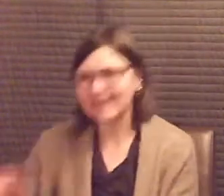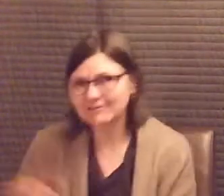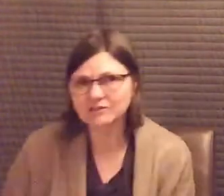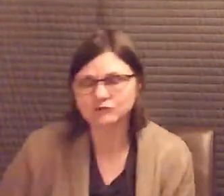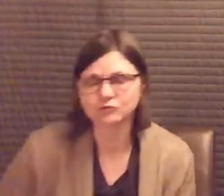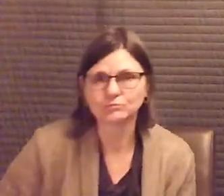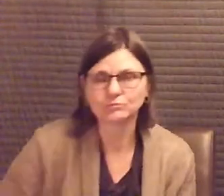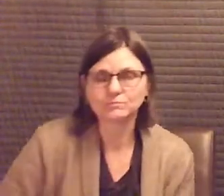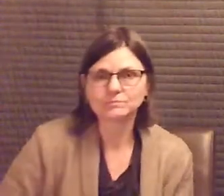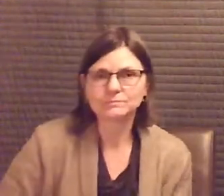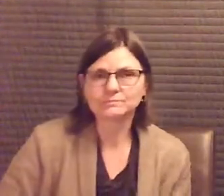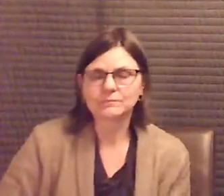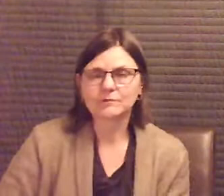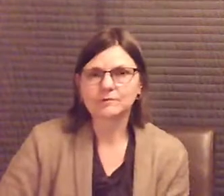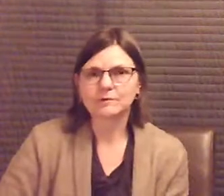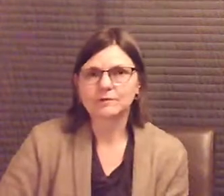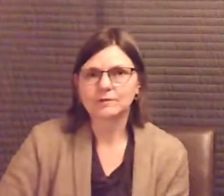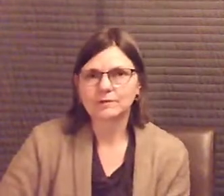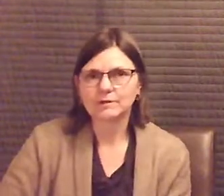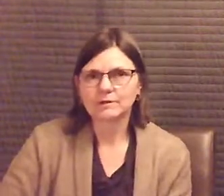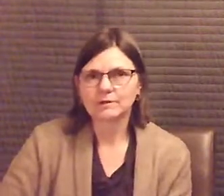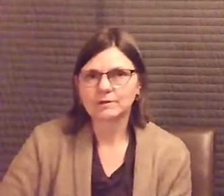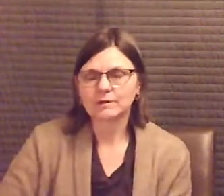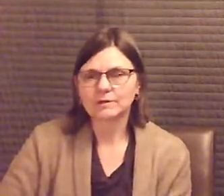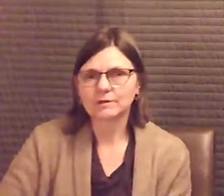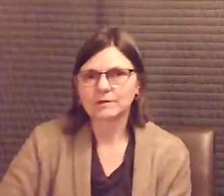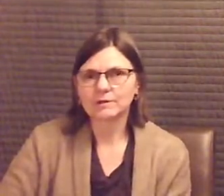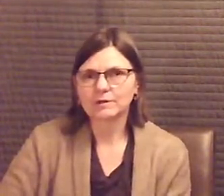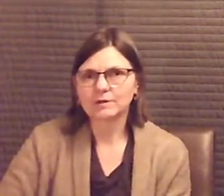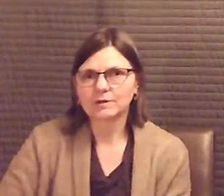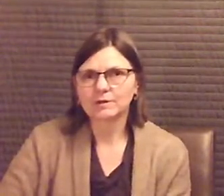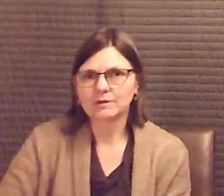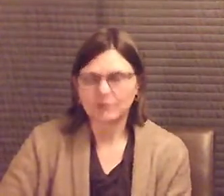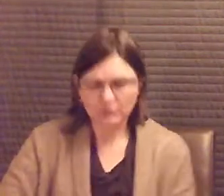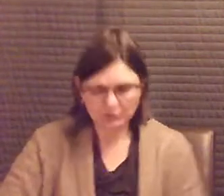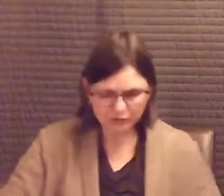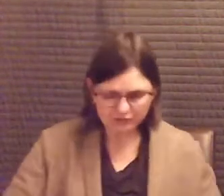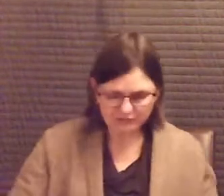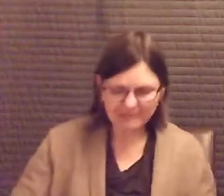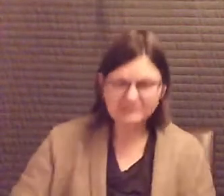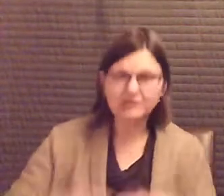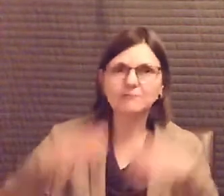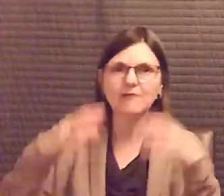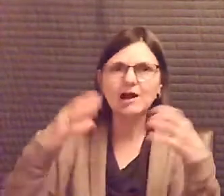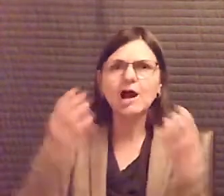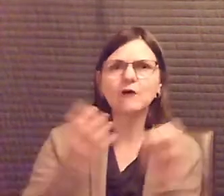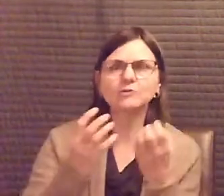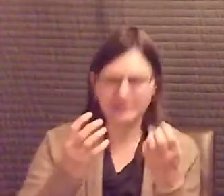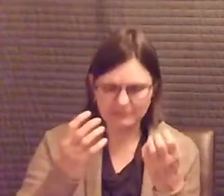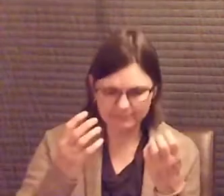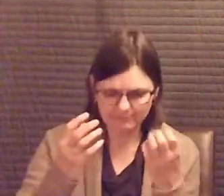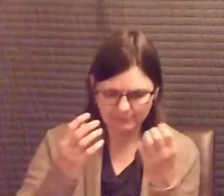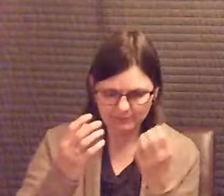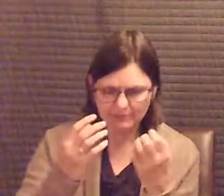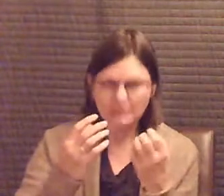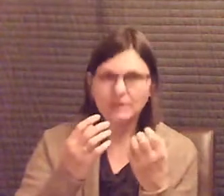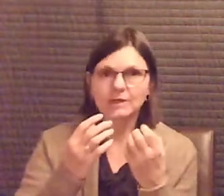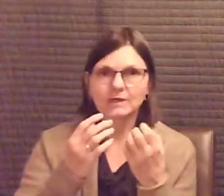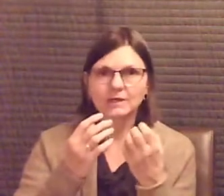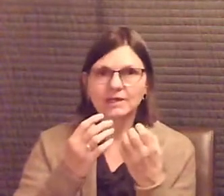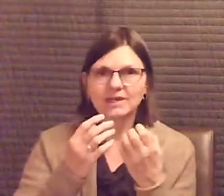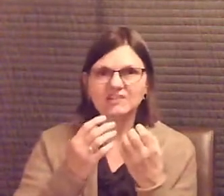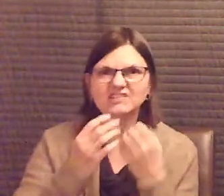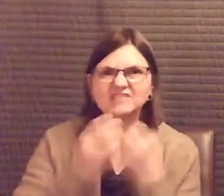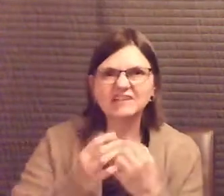zwijn deel te doen piet dollar heb dit keer voor zullen mensen gevangen houden werd in dus meer